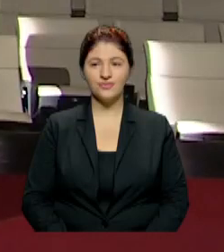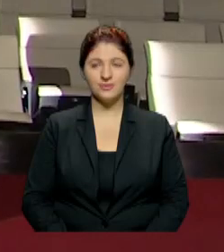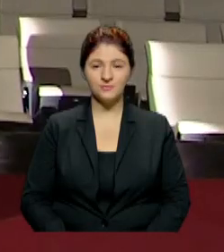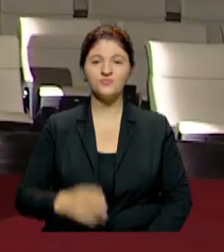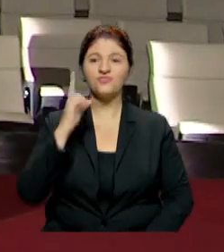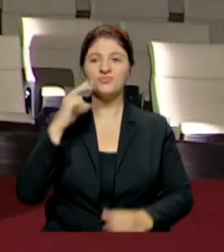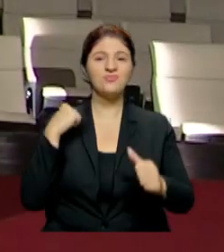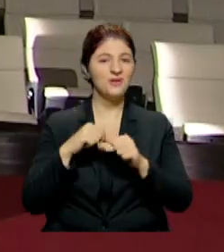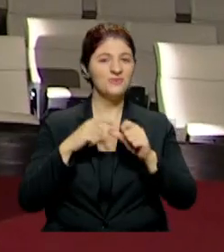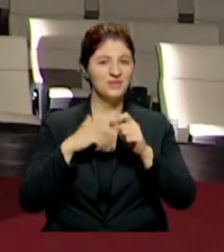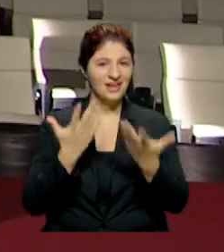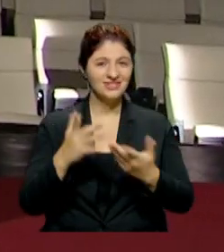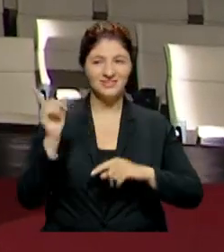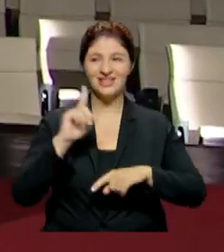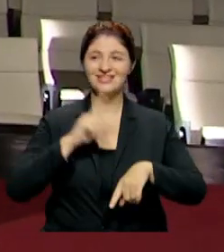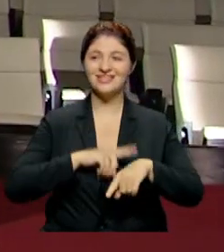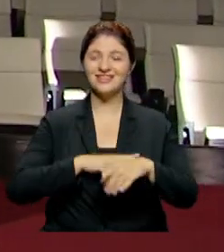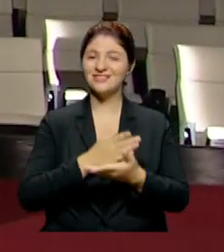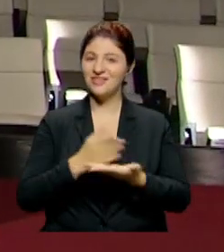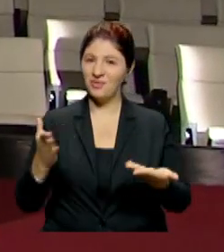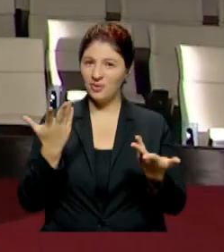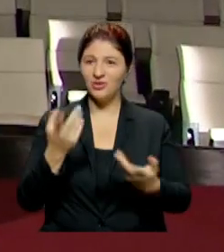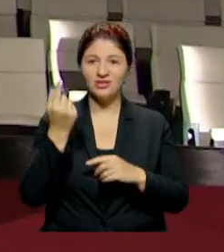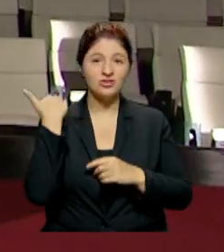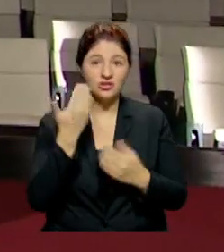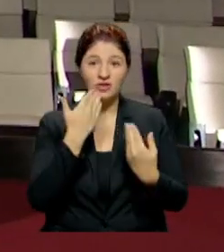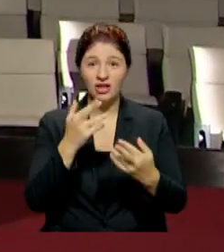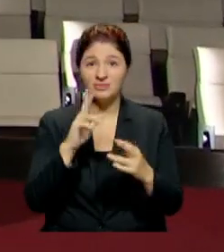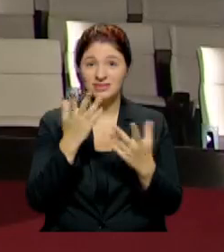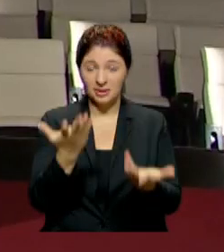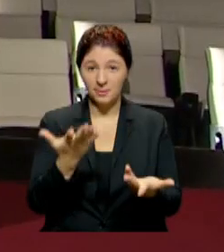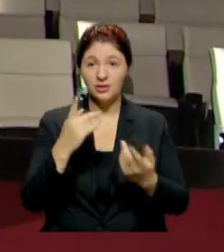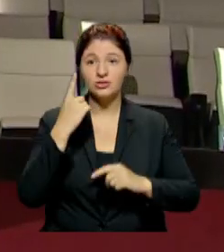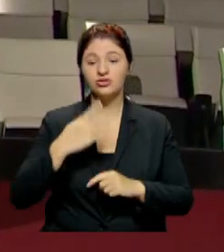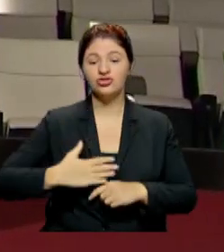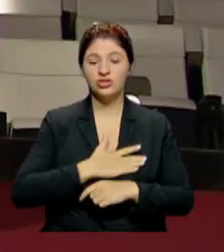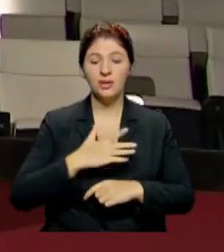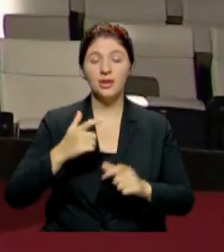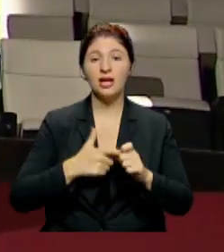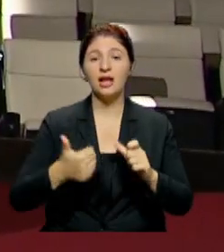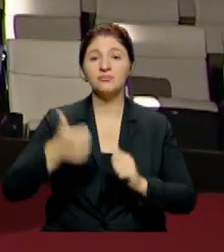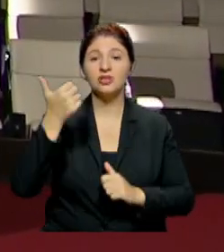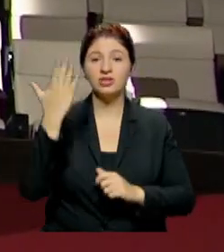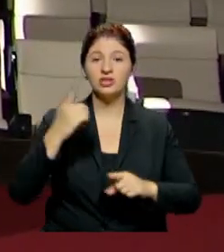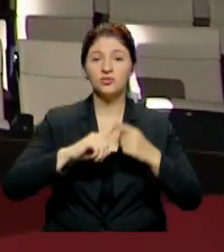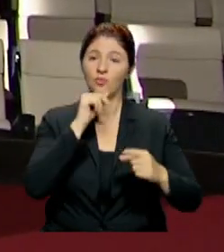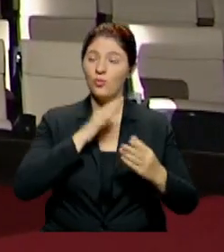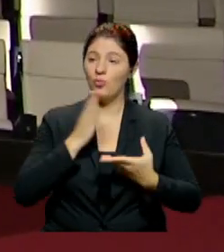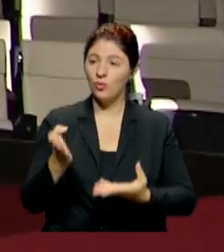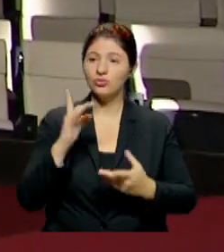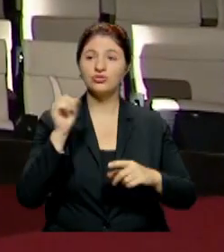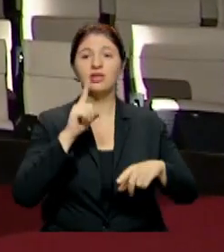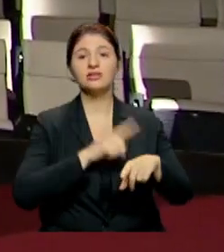ve hemen bir kez daha Günaydın çalarsaat devam ediyor az önce de söylediğimiz üzere Cumhuriyet Halk Partisi Genel Başkanı Kemal